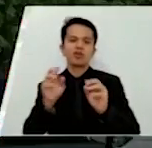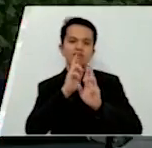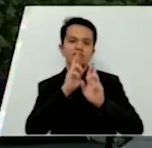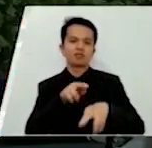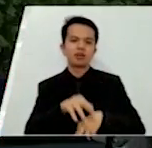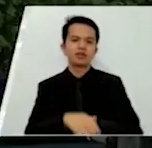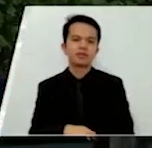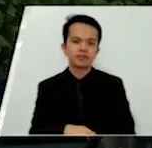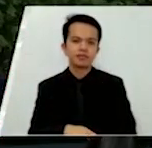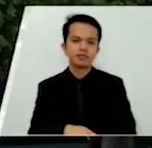at Taw